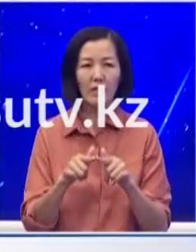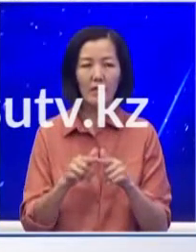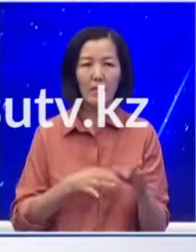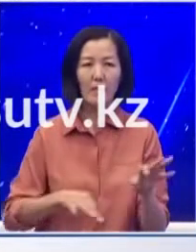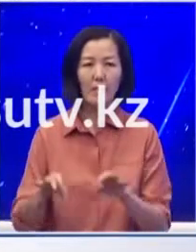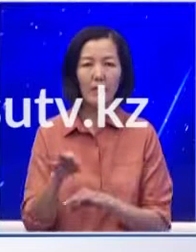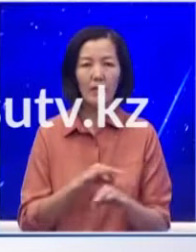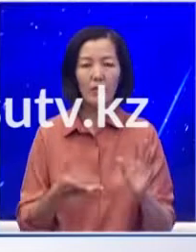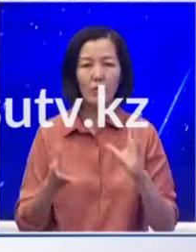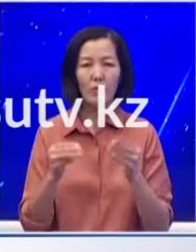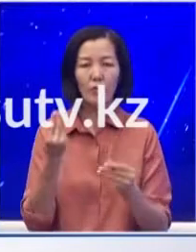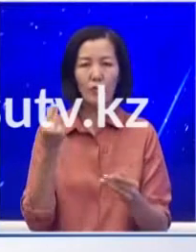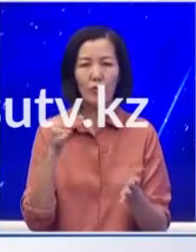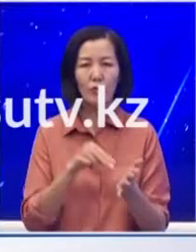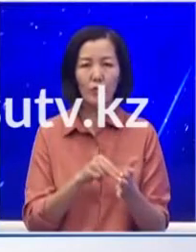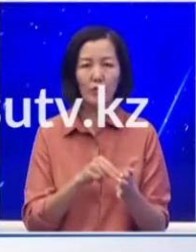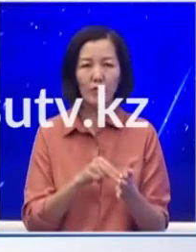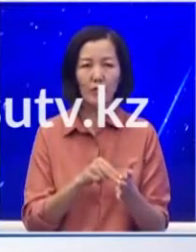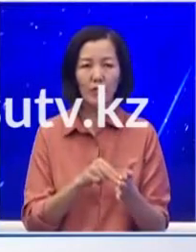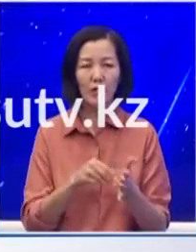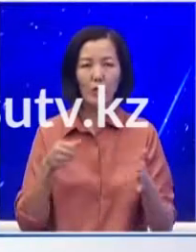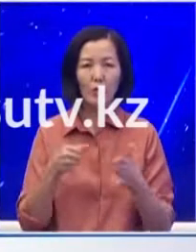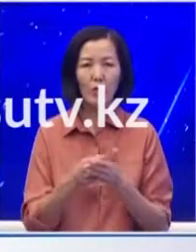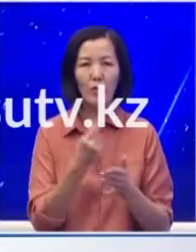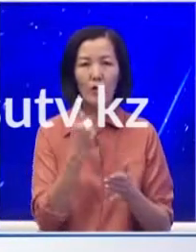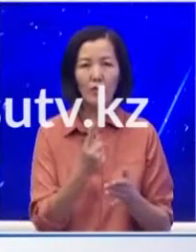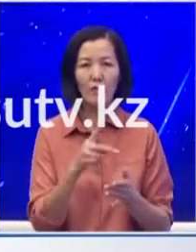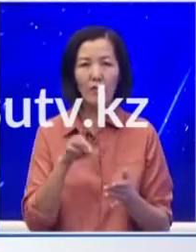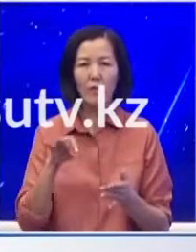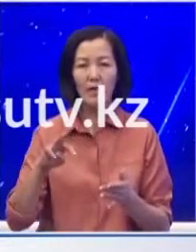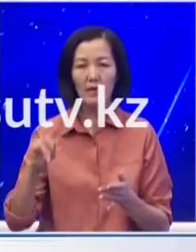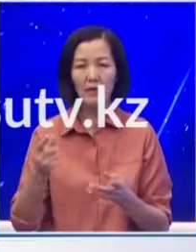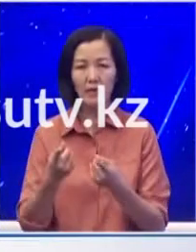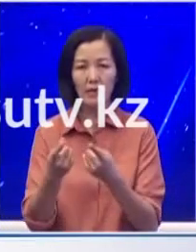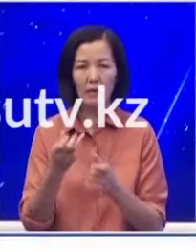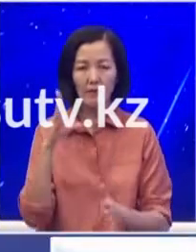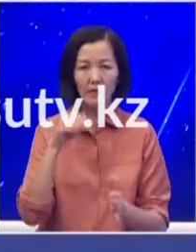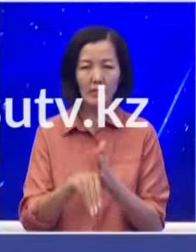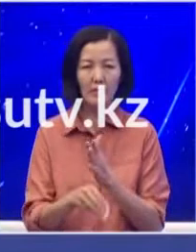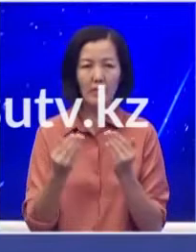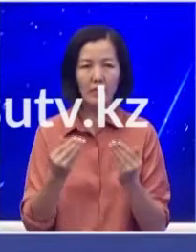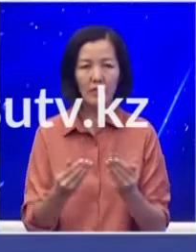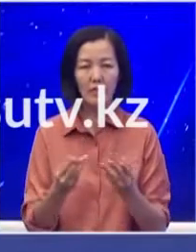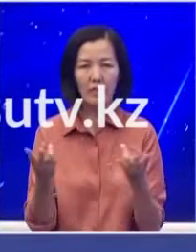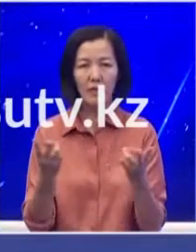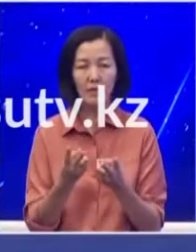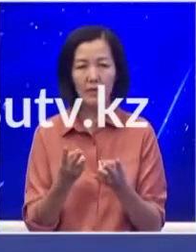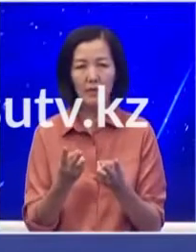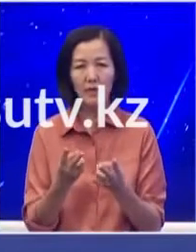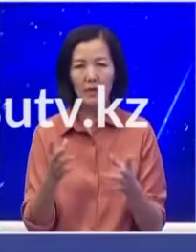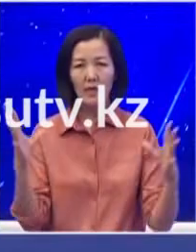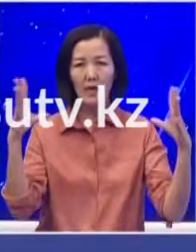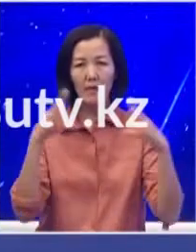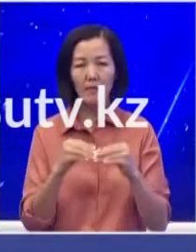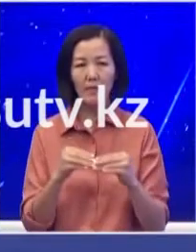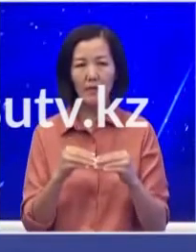проектов на общую сумму более 1 миллиарда тенге частных инвестиций. И сегодня нам необходимо объединить в